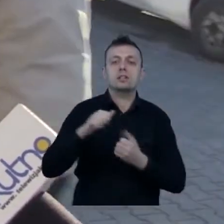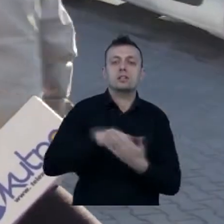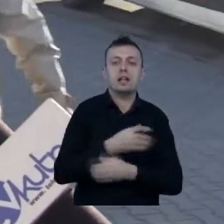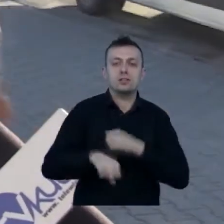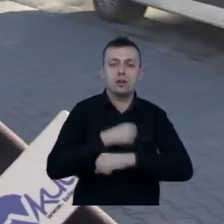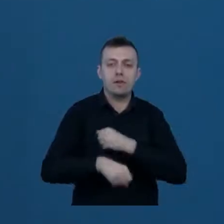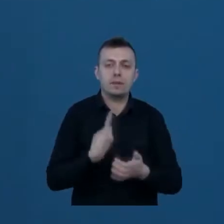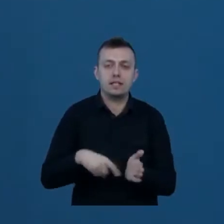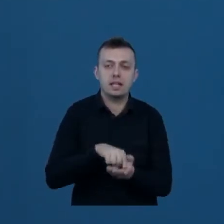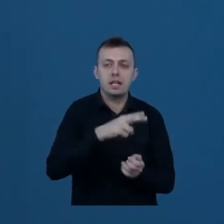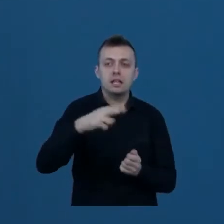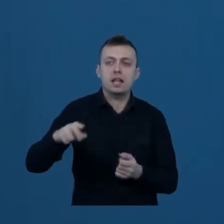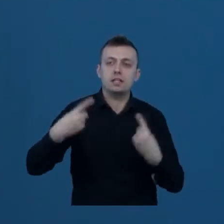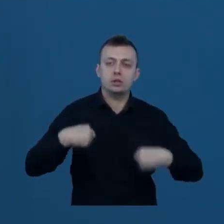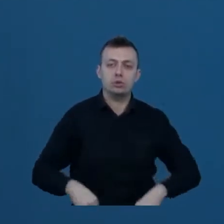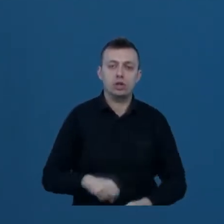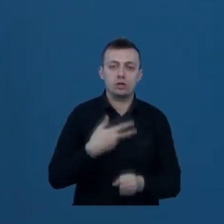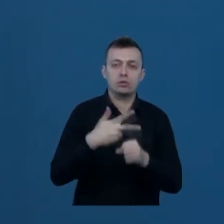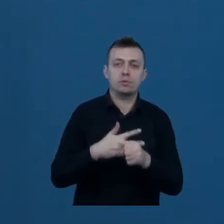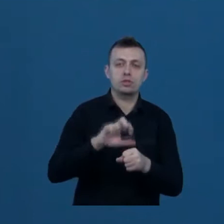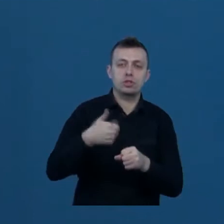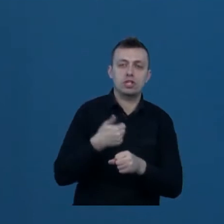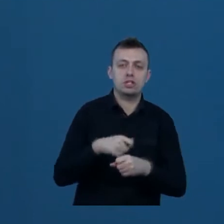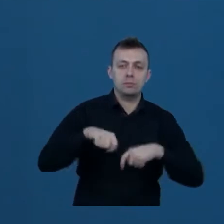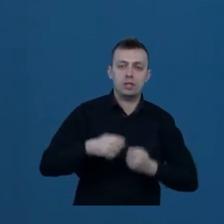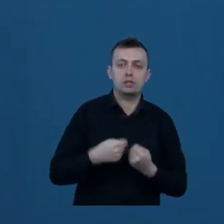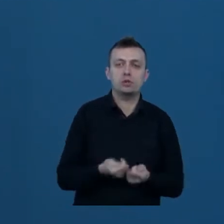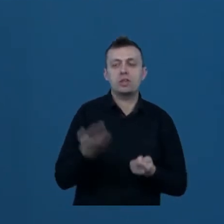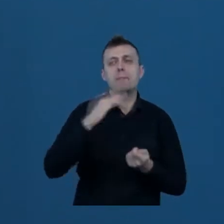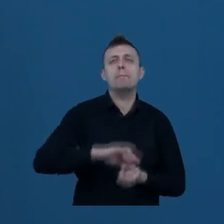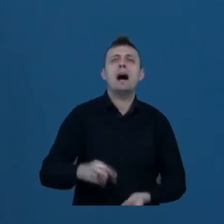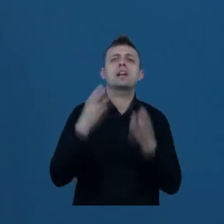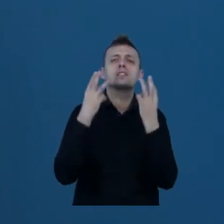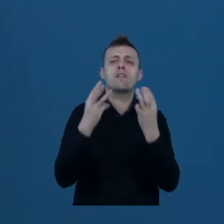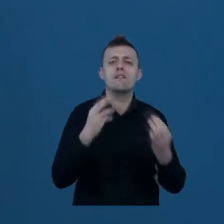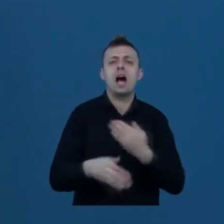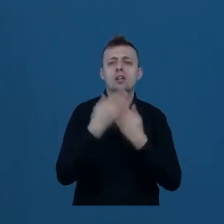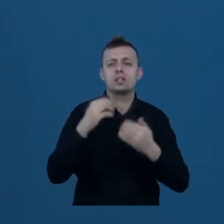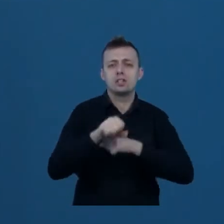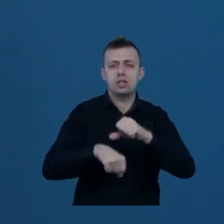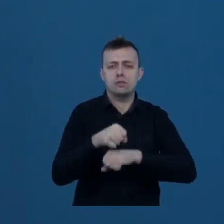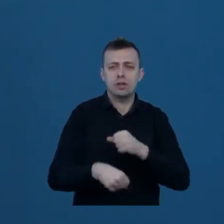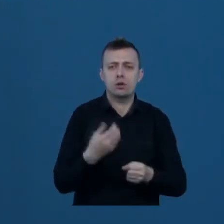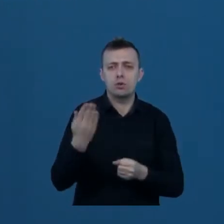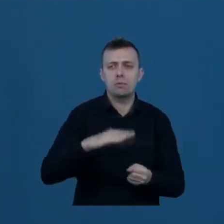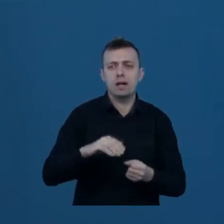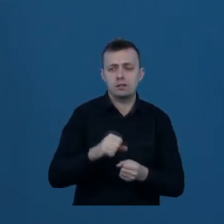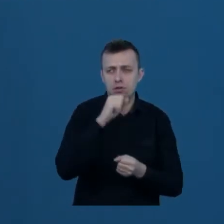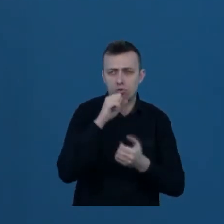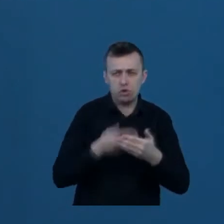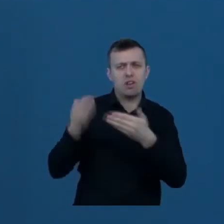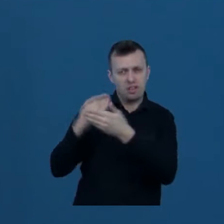Co? Znaleźć dobrą pracę. Dla niektórych 31 grudnia jest jednym z ważniejszych w roku, więc dużo wcześniej planują jego przebieg